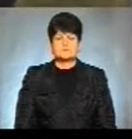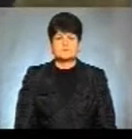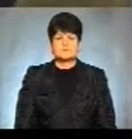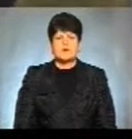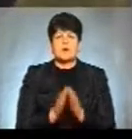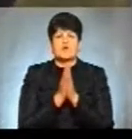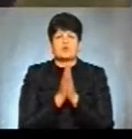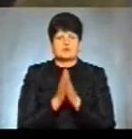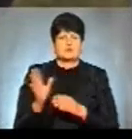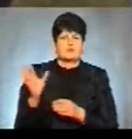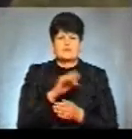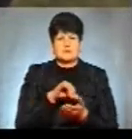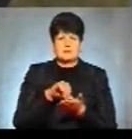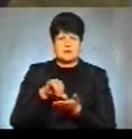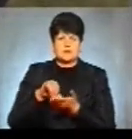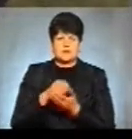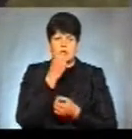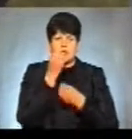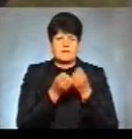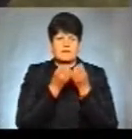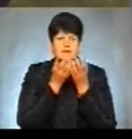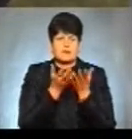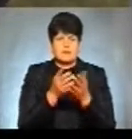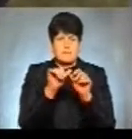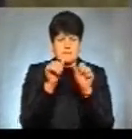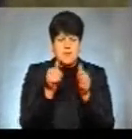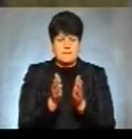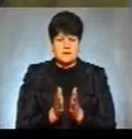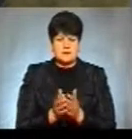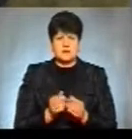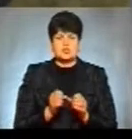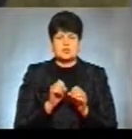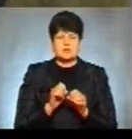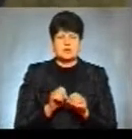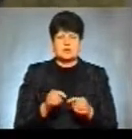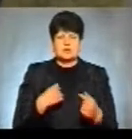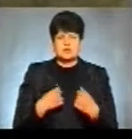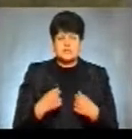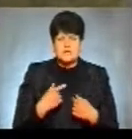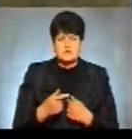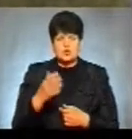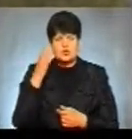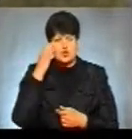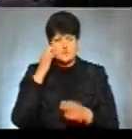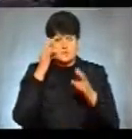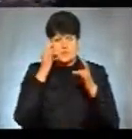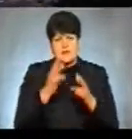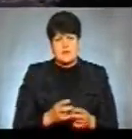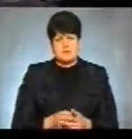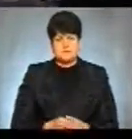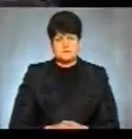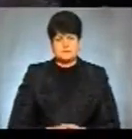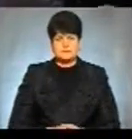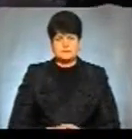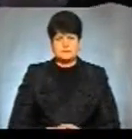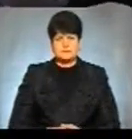Просимо всіх присутніх прокласти квіти до цього пам'ятника жертв Чорнобильської трагедії.